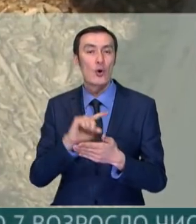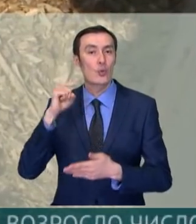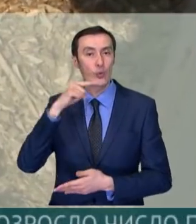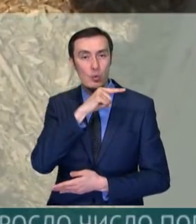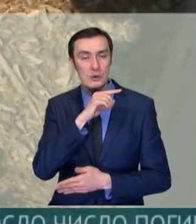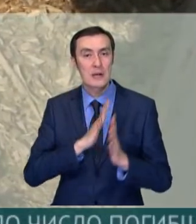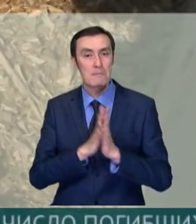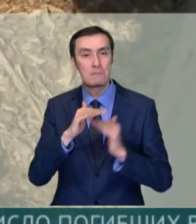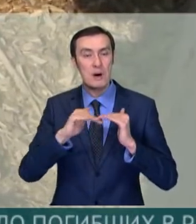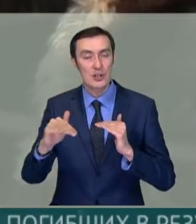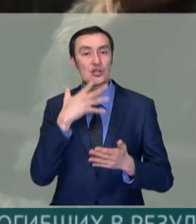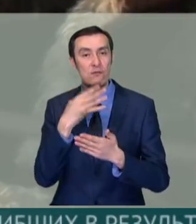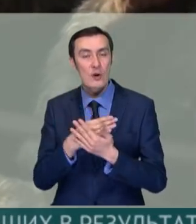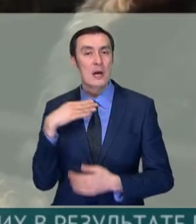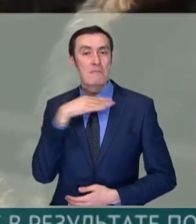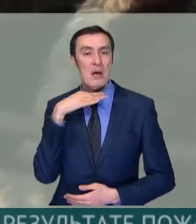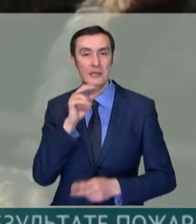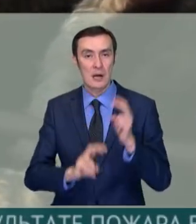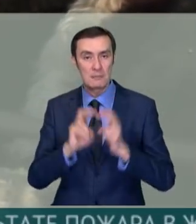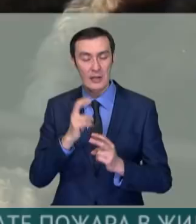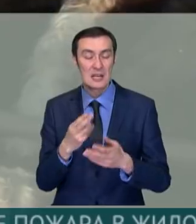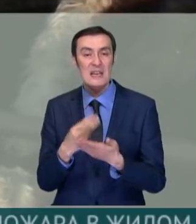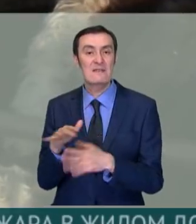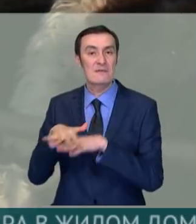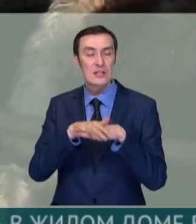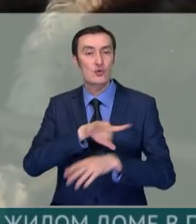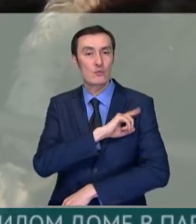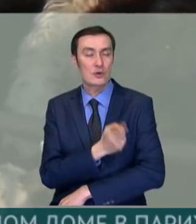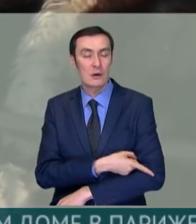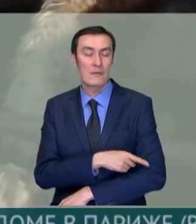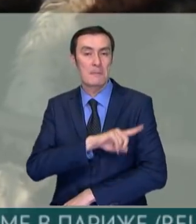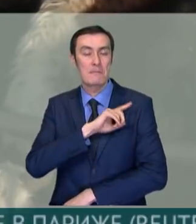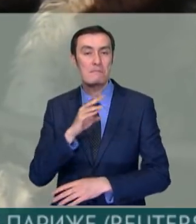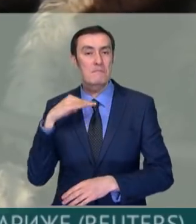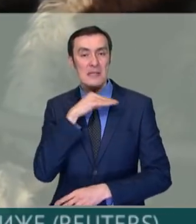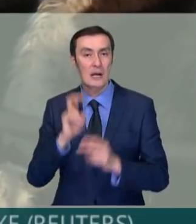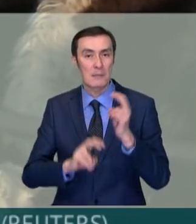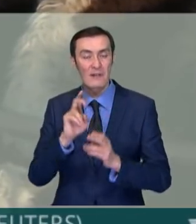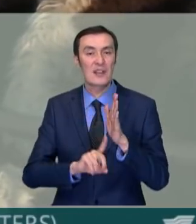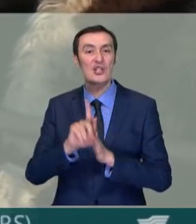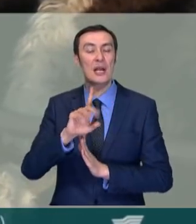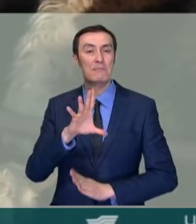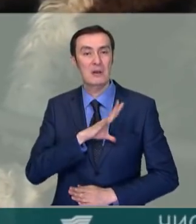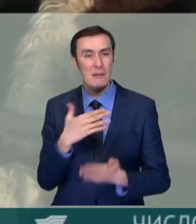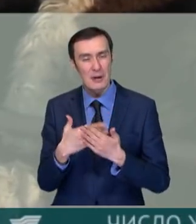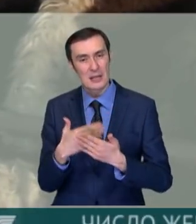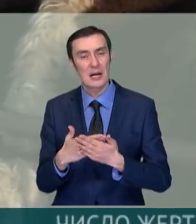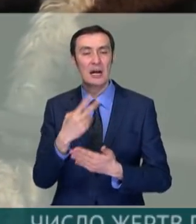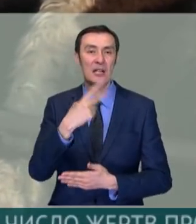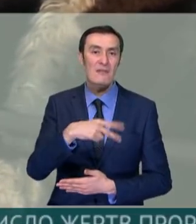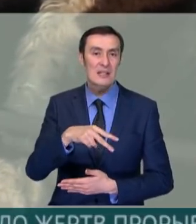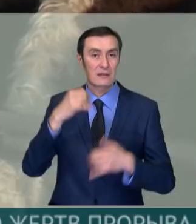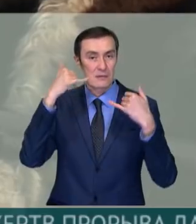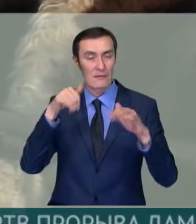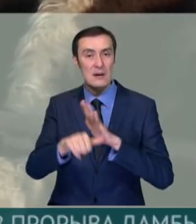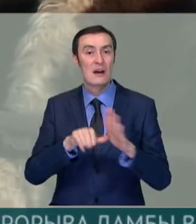даже свой мясокомбинат. Основные инвестиции такие – это увеличение мощности мясокомбината. Если на начальном этапе это было порядка 20 голов